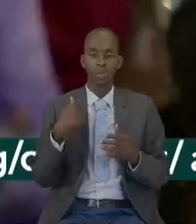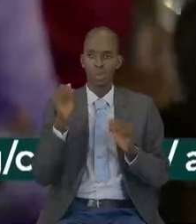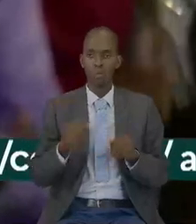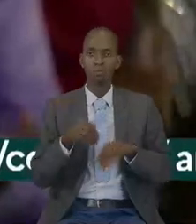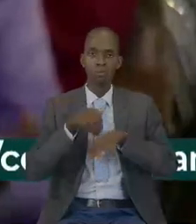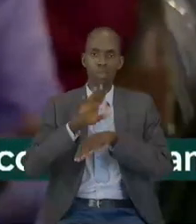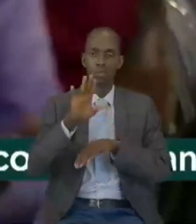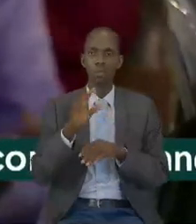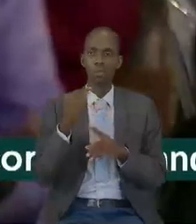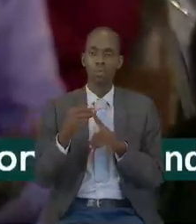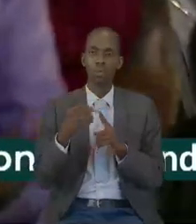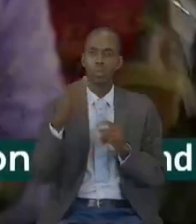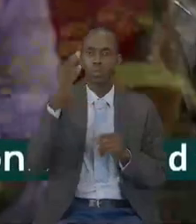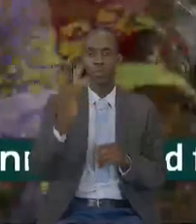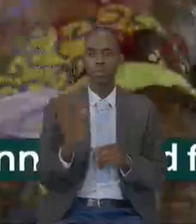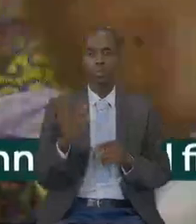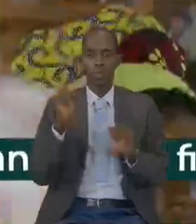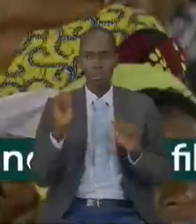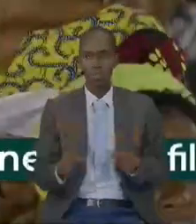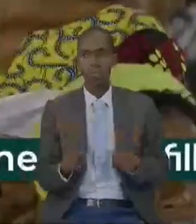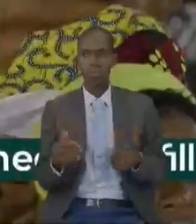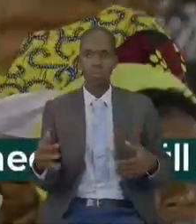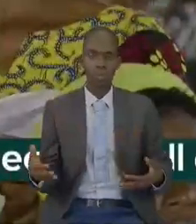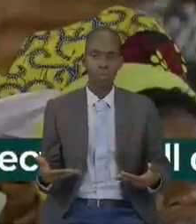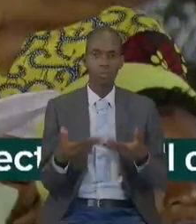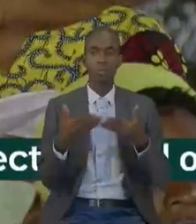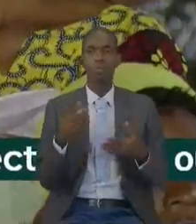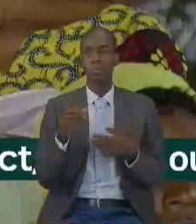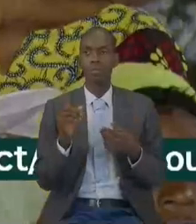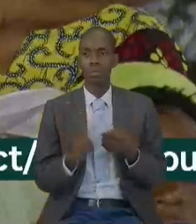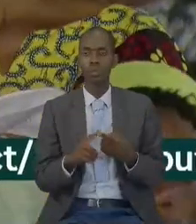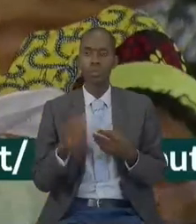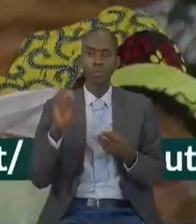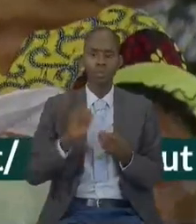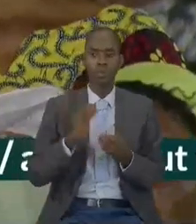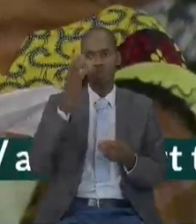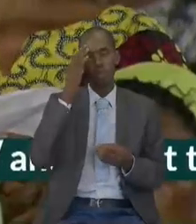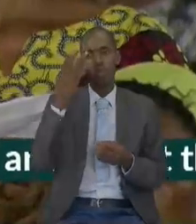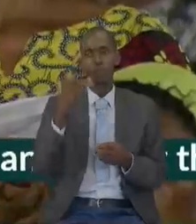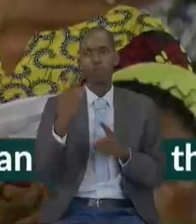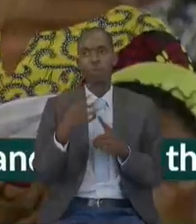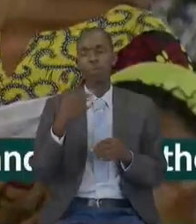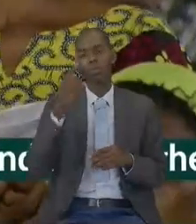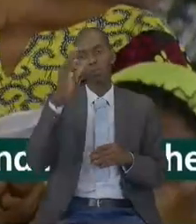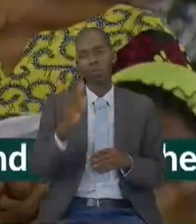Et notez, écrivez lisiblement pour que ces fiches soient utilisables,